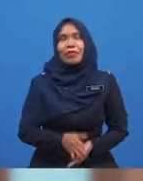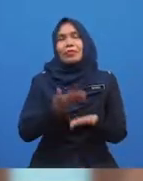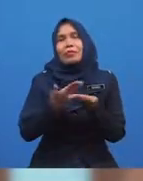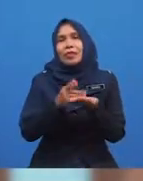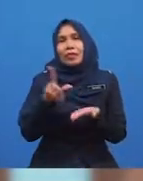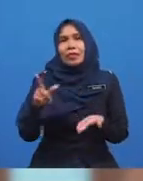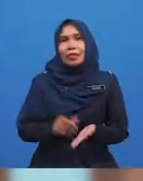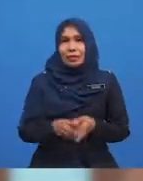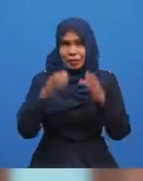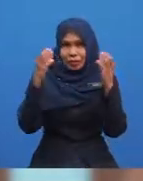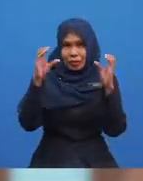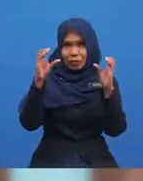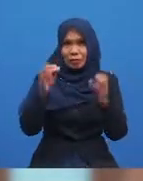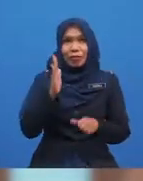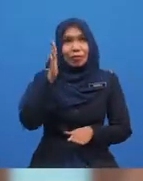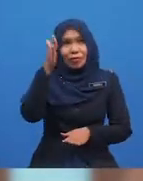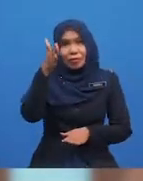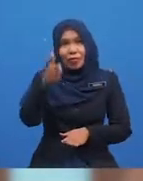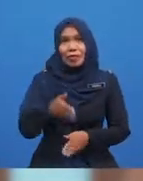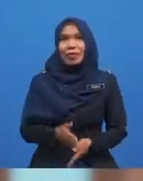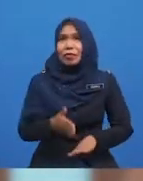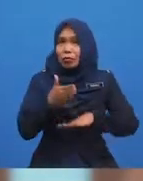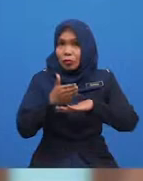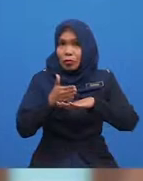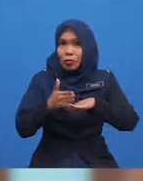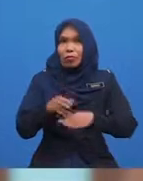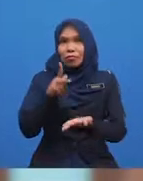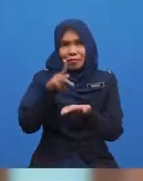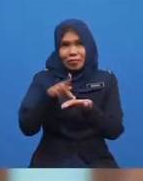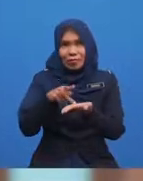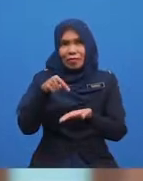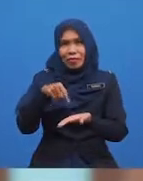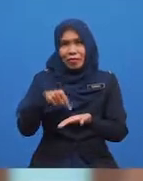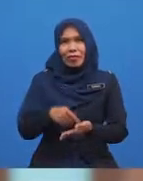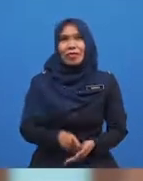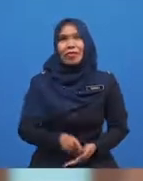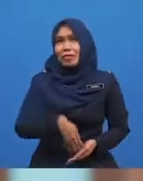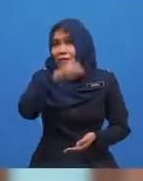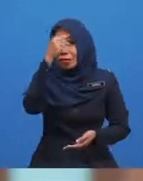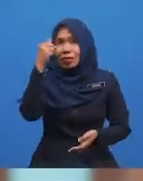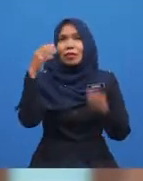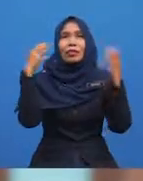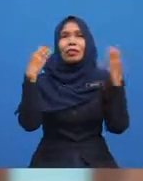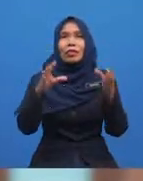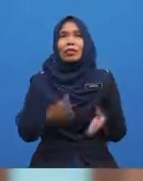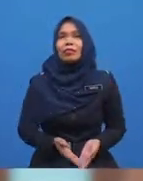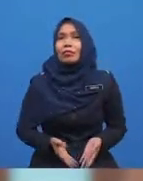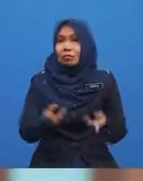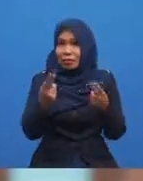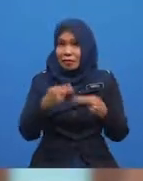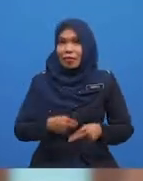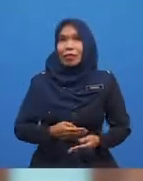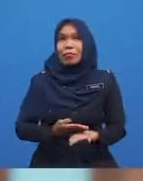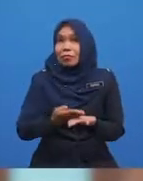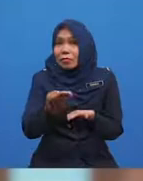Baiklah. Cikgu akan potong kek ini sebab cikgu hendak beri kek